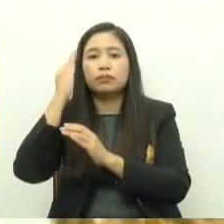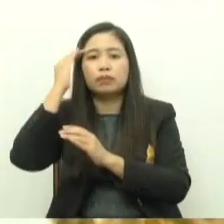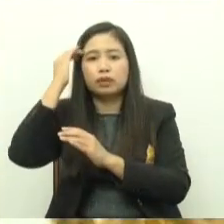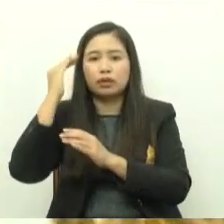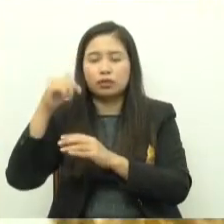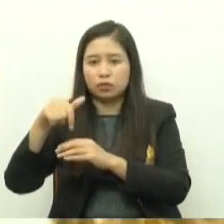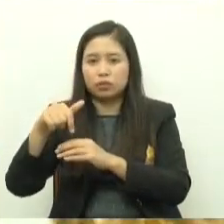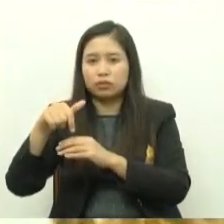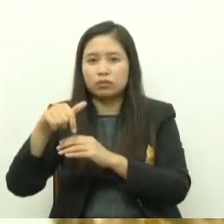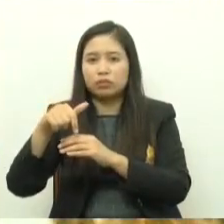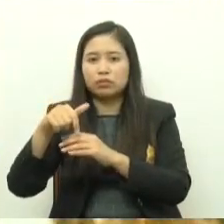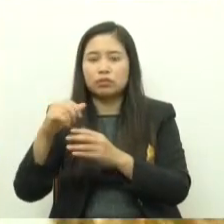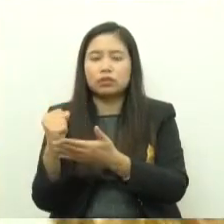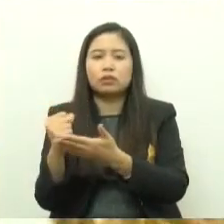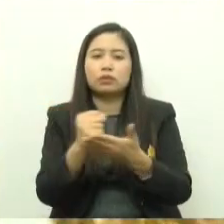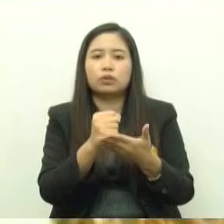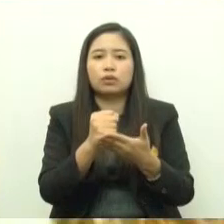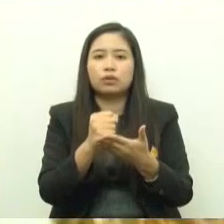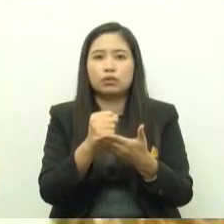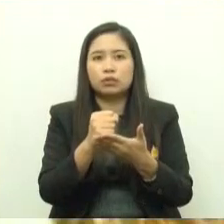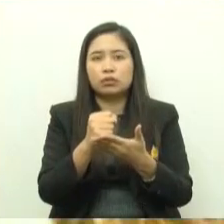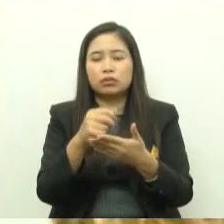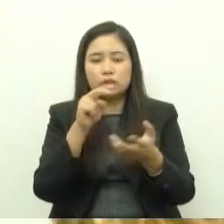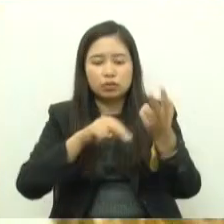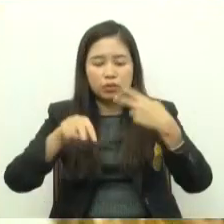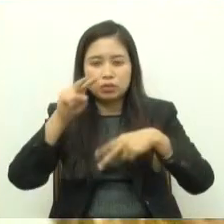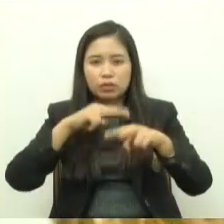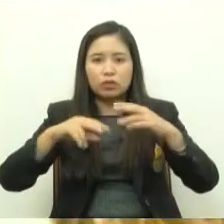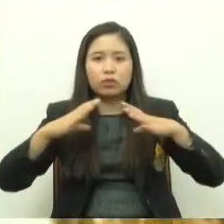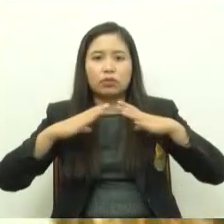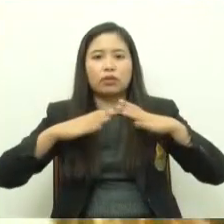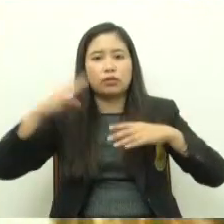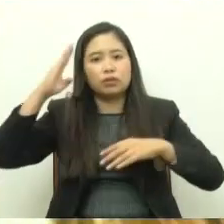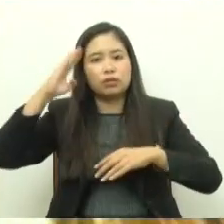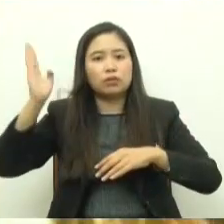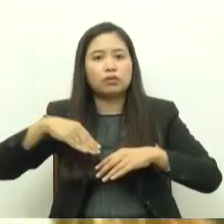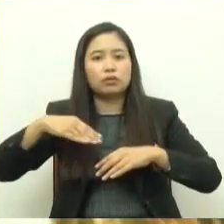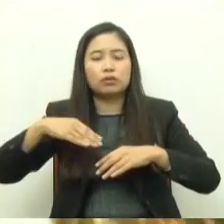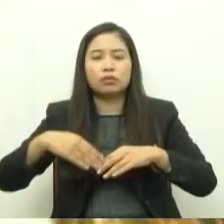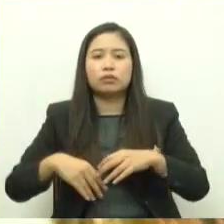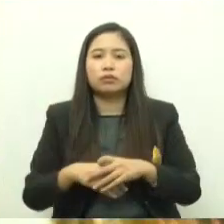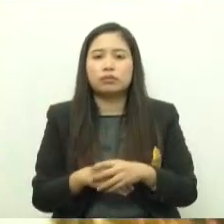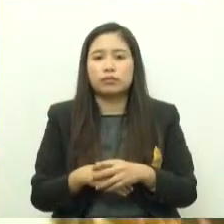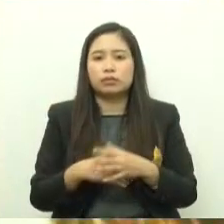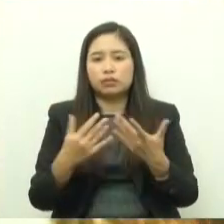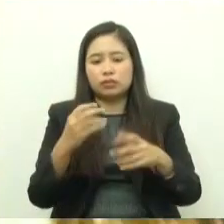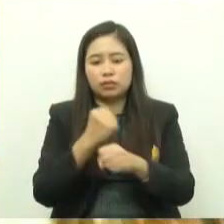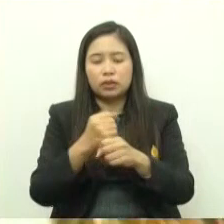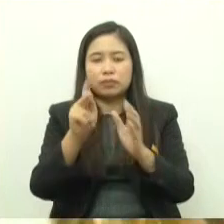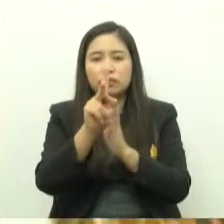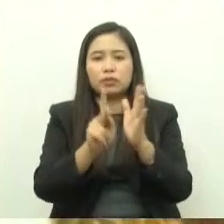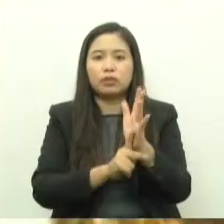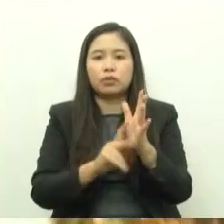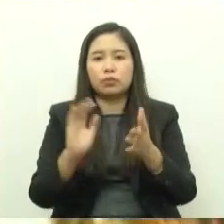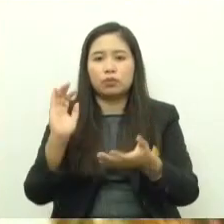ที่นำครูที่เอ่อดูแลหอพักนอนนะคะมาสร้างแนวปฏิบัติร่วมกันที่นี่นะ